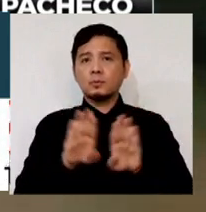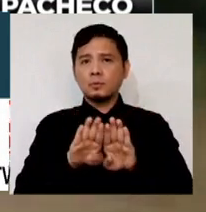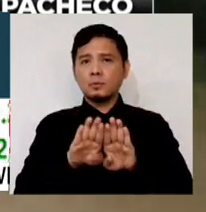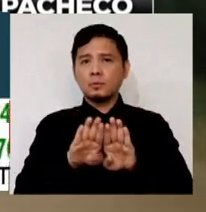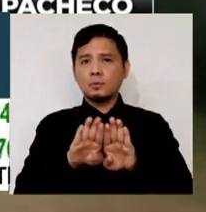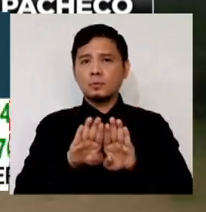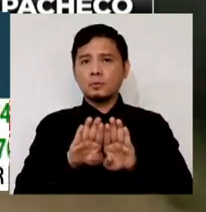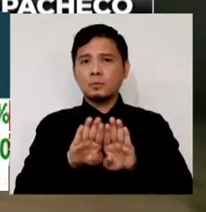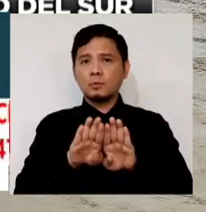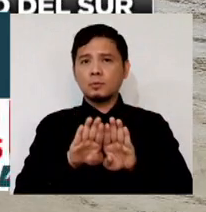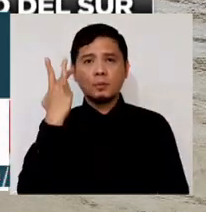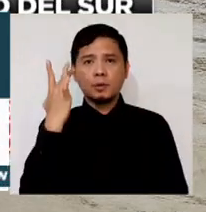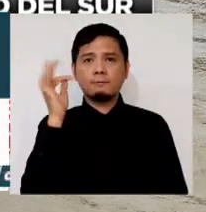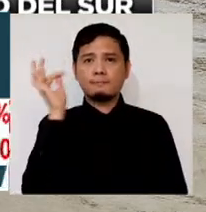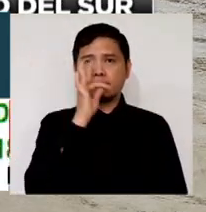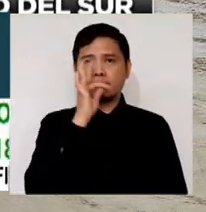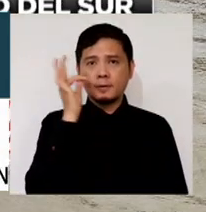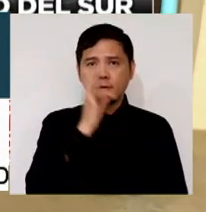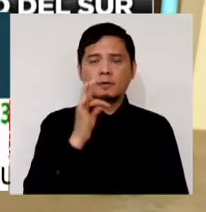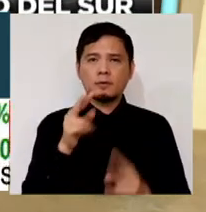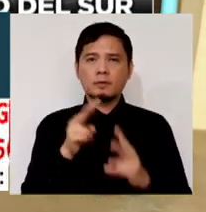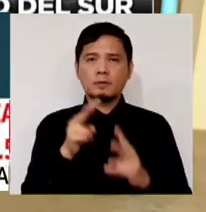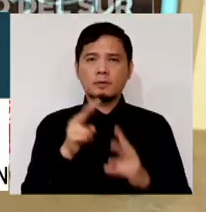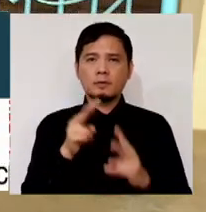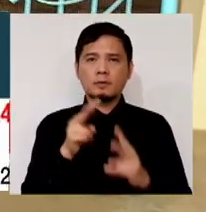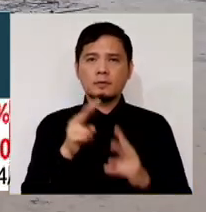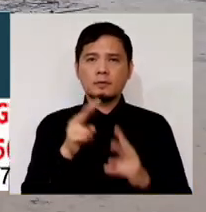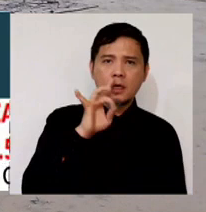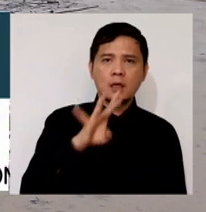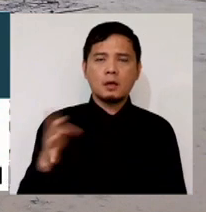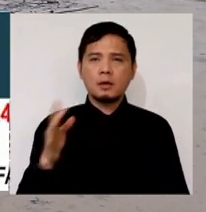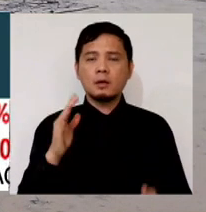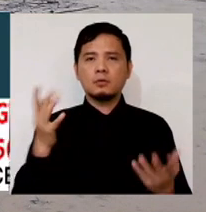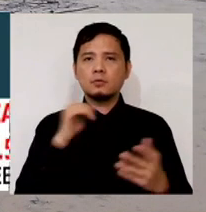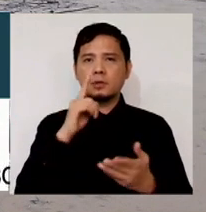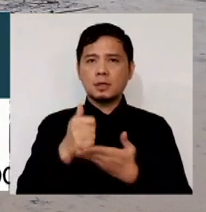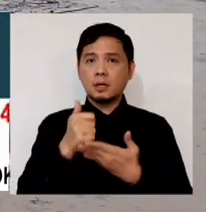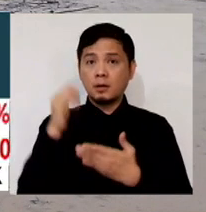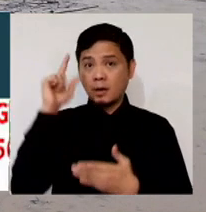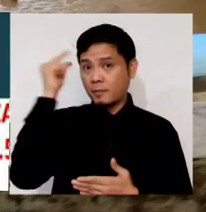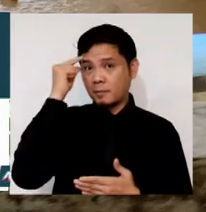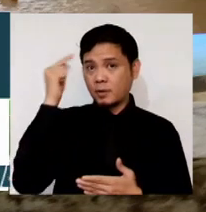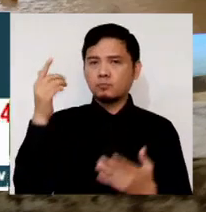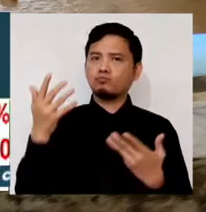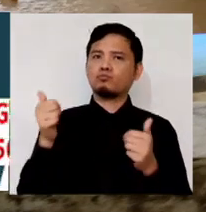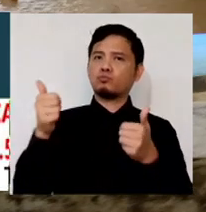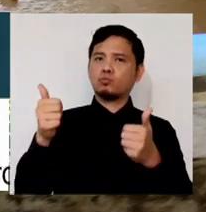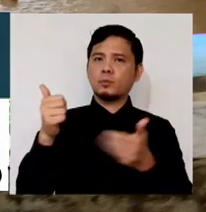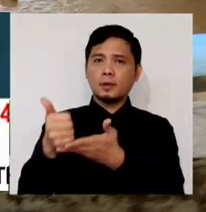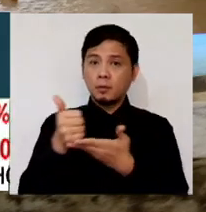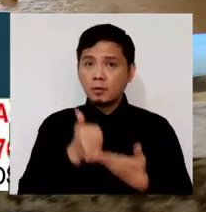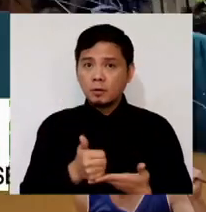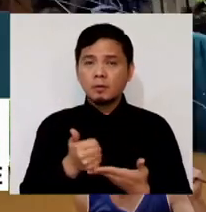ang national government sa kakatulong at mga NGOs din sagad na. So we